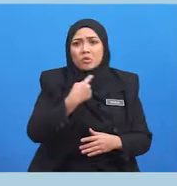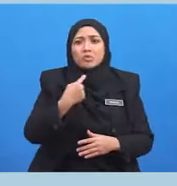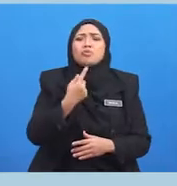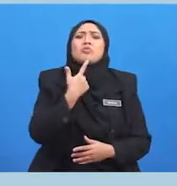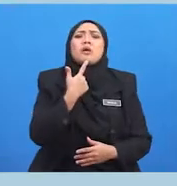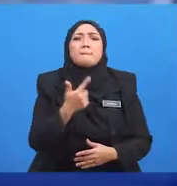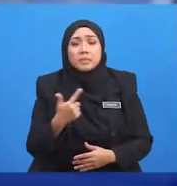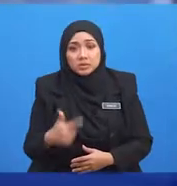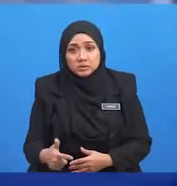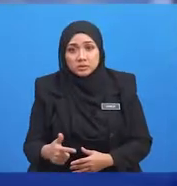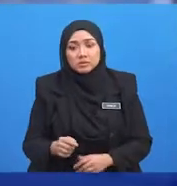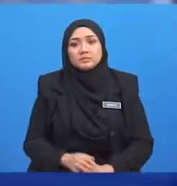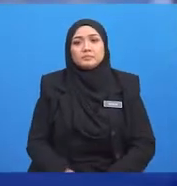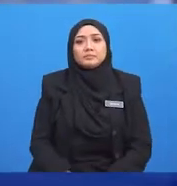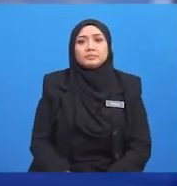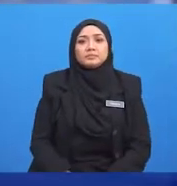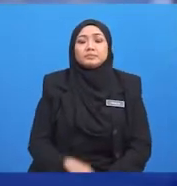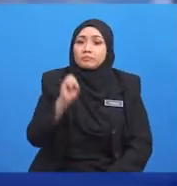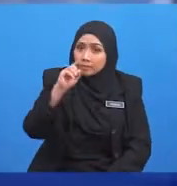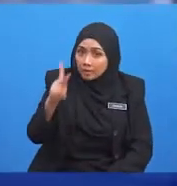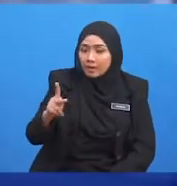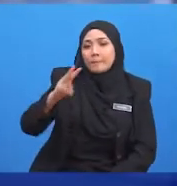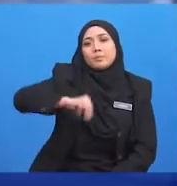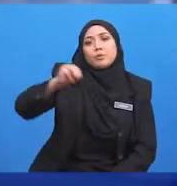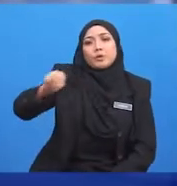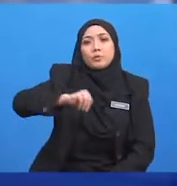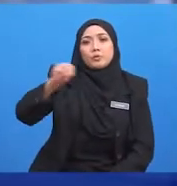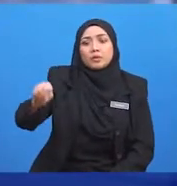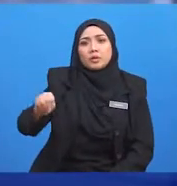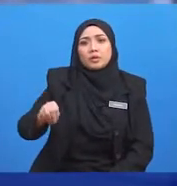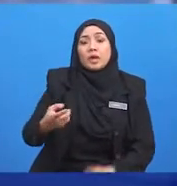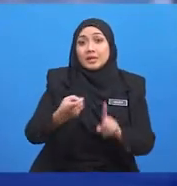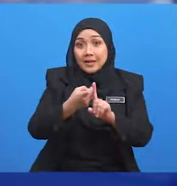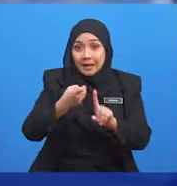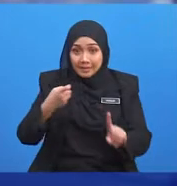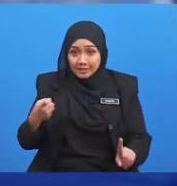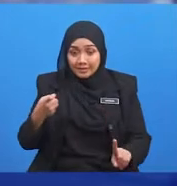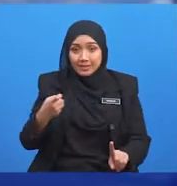lama. Baiklah murid-murid, daripada konsep